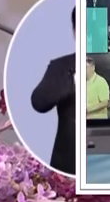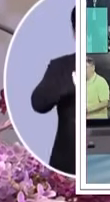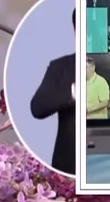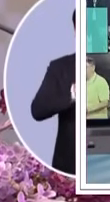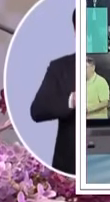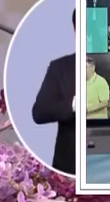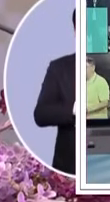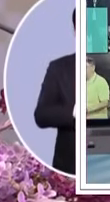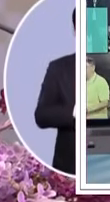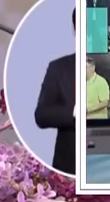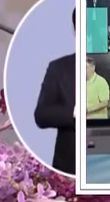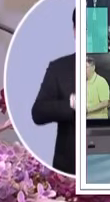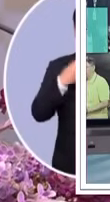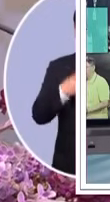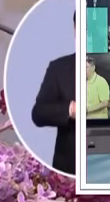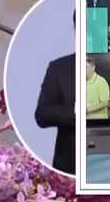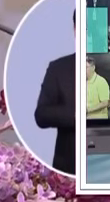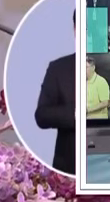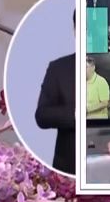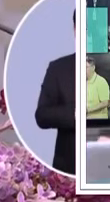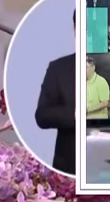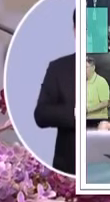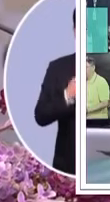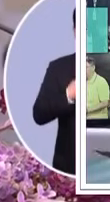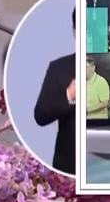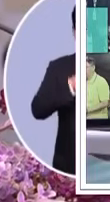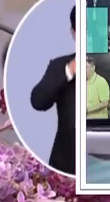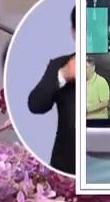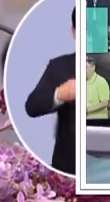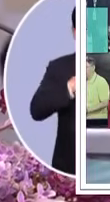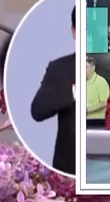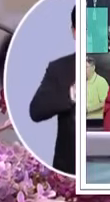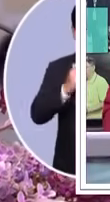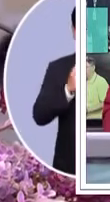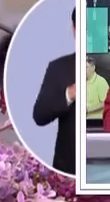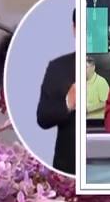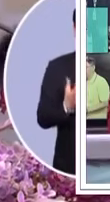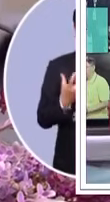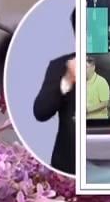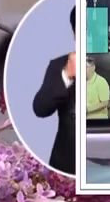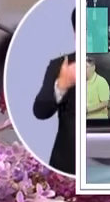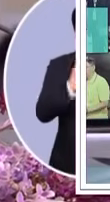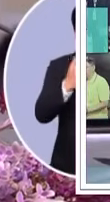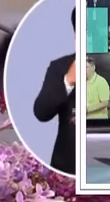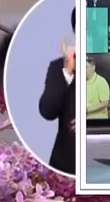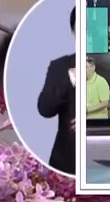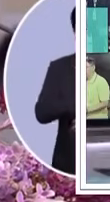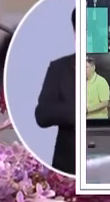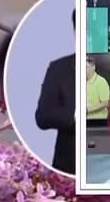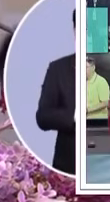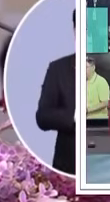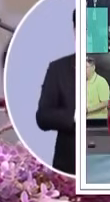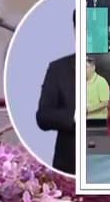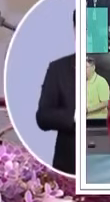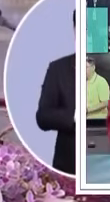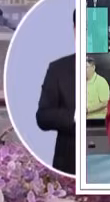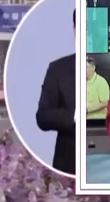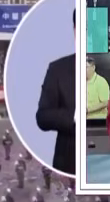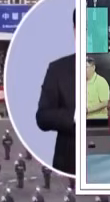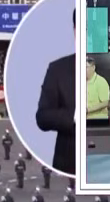他这个难道不是在思考中国会有演习吗？嗯，也思考到他跟中国的关系会交